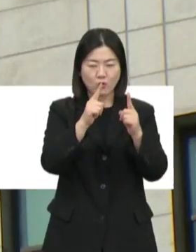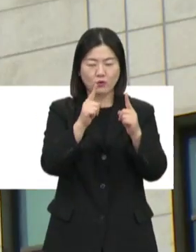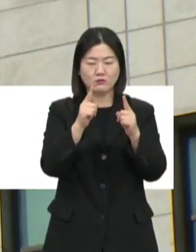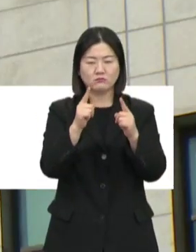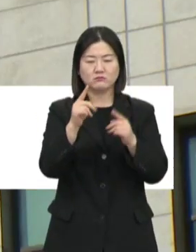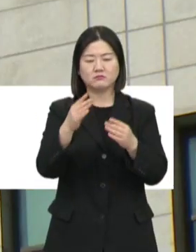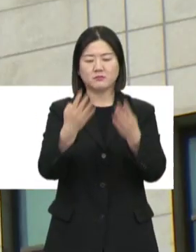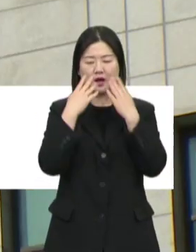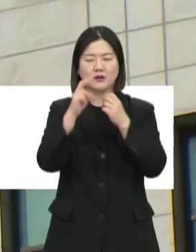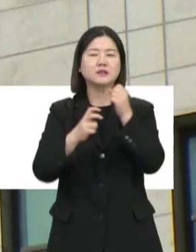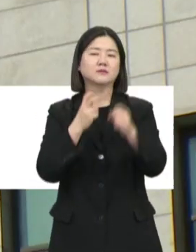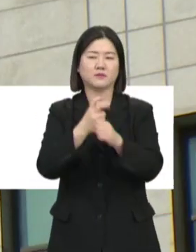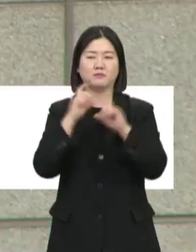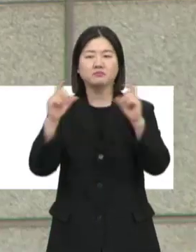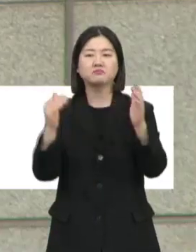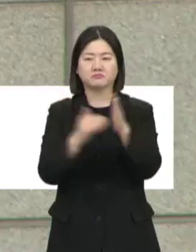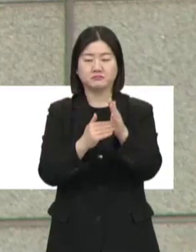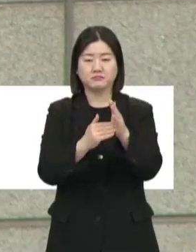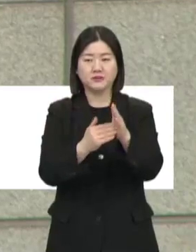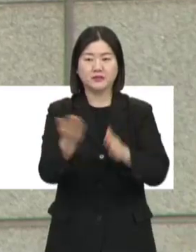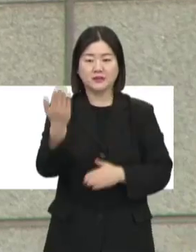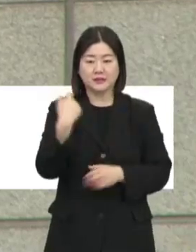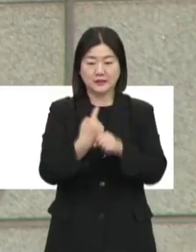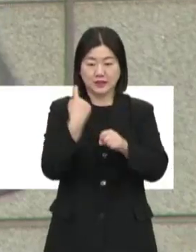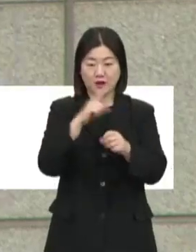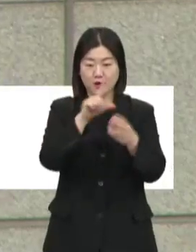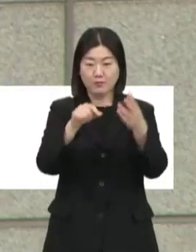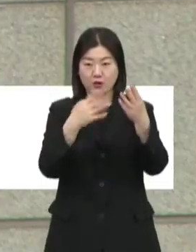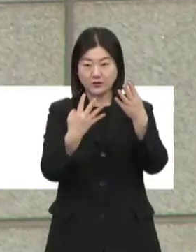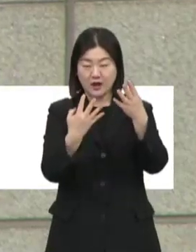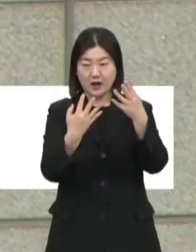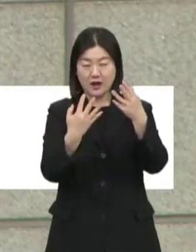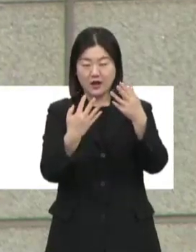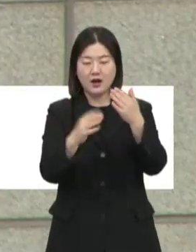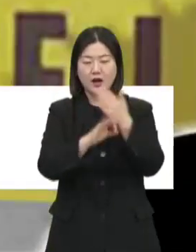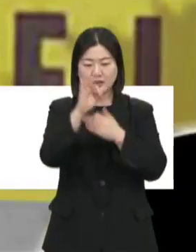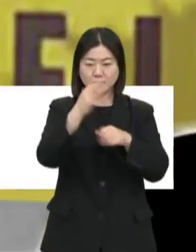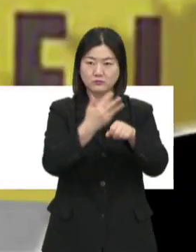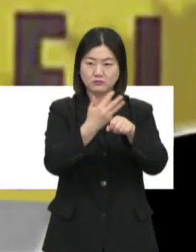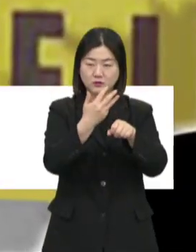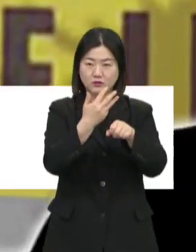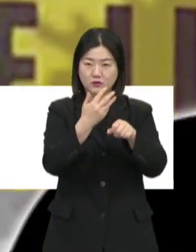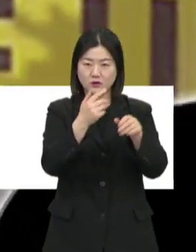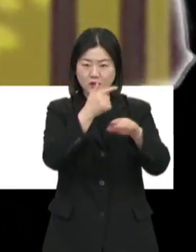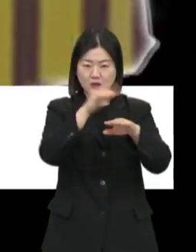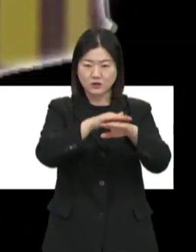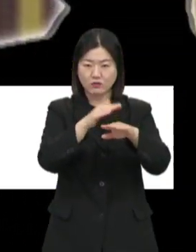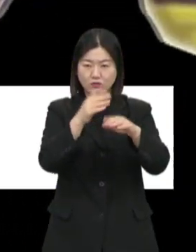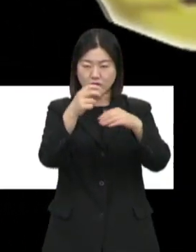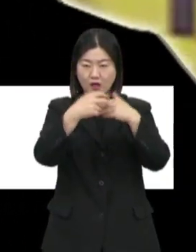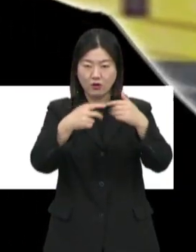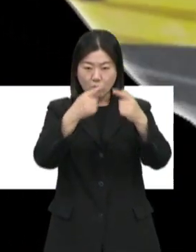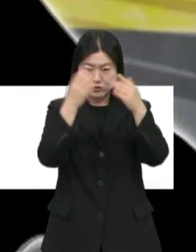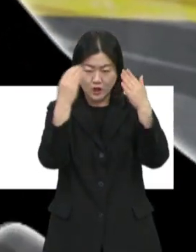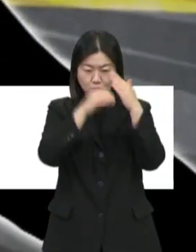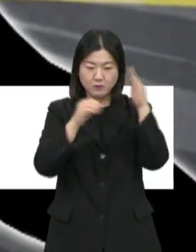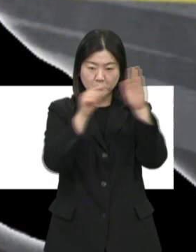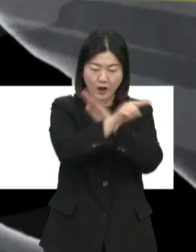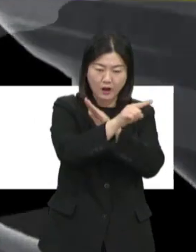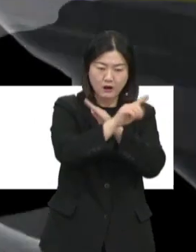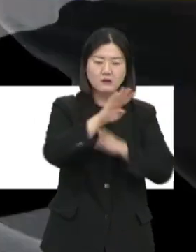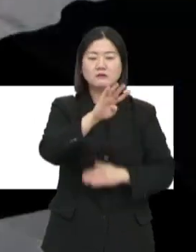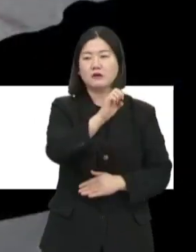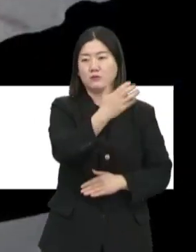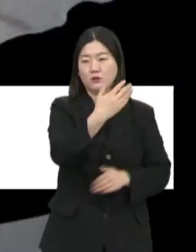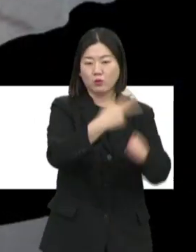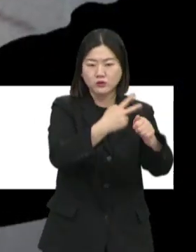20년을 구형했습니다 씨는 지난해 8월 4일 오전 10시쯤 대전 대덕구에 한 고등학교를 찾아가 교사 4마